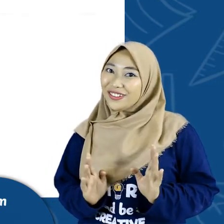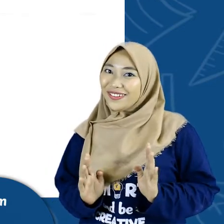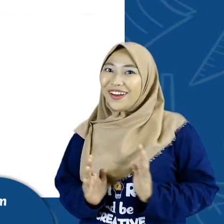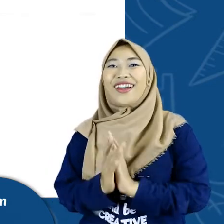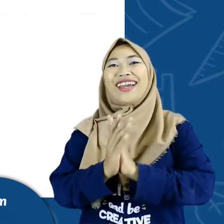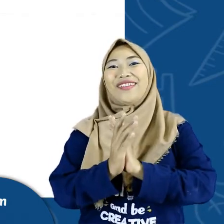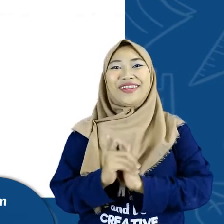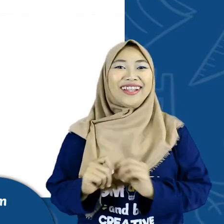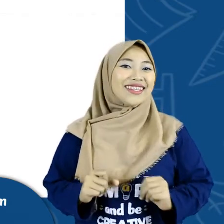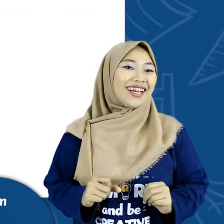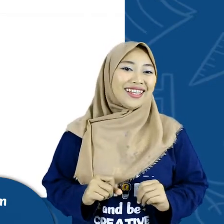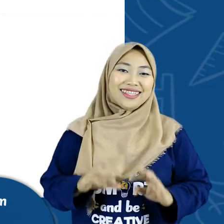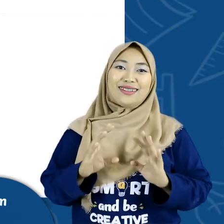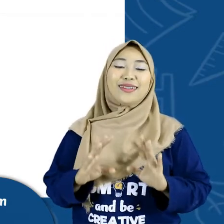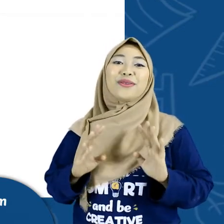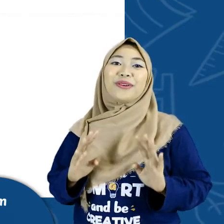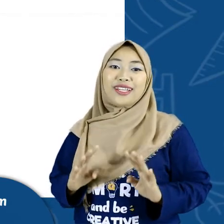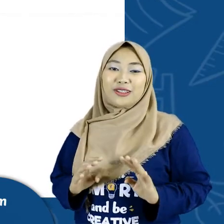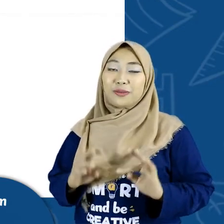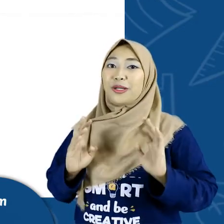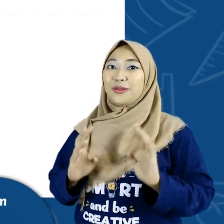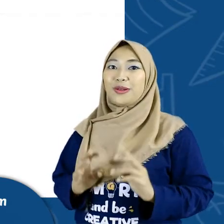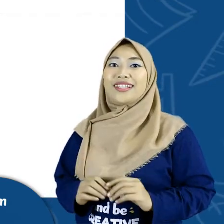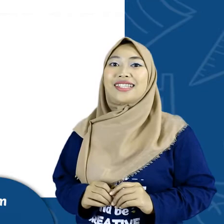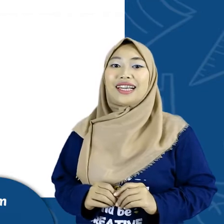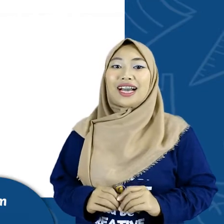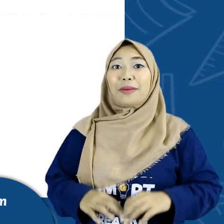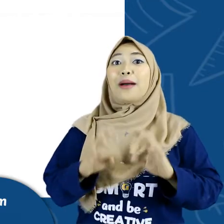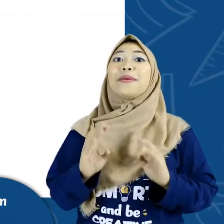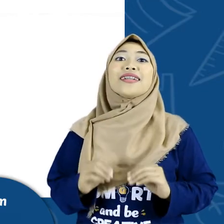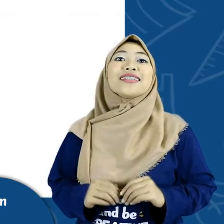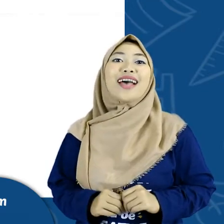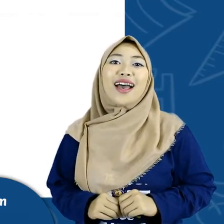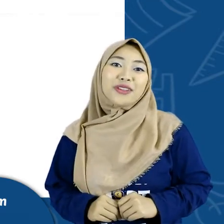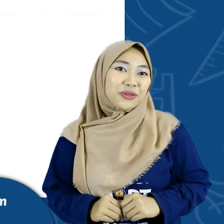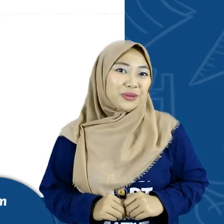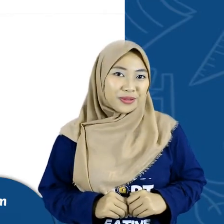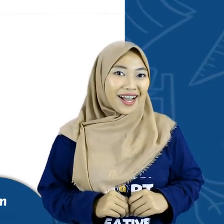tahu? Oke, benar sekali. Jadi rukun itu menunjukkan sikap